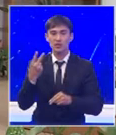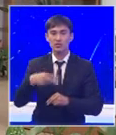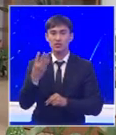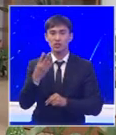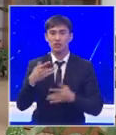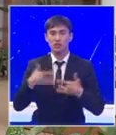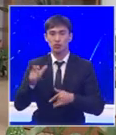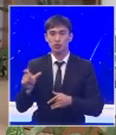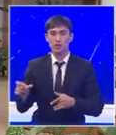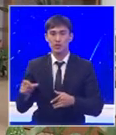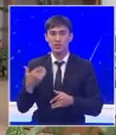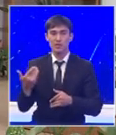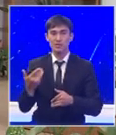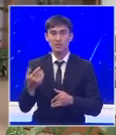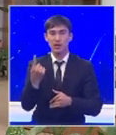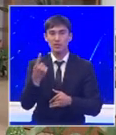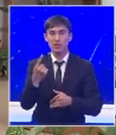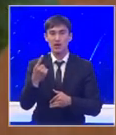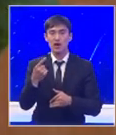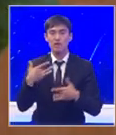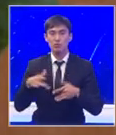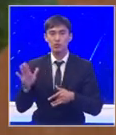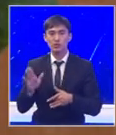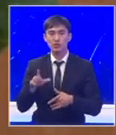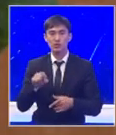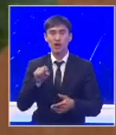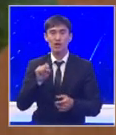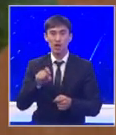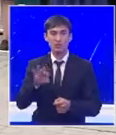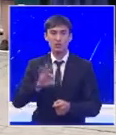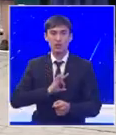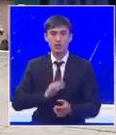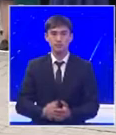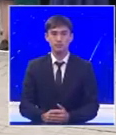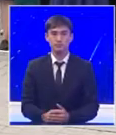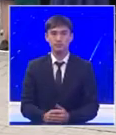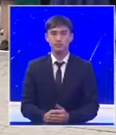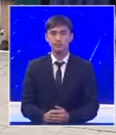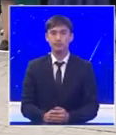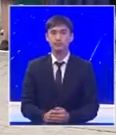24 выпускника, из них одна выпускница, претендент на «Алтын белгі».